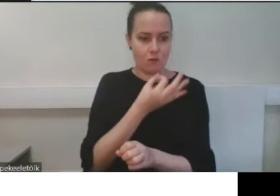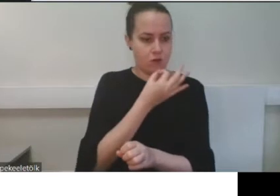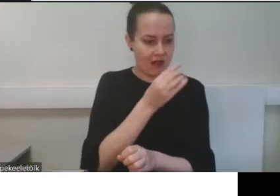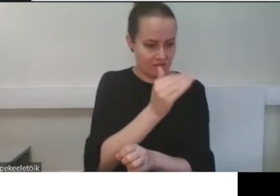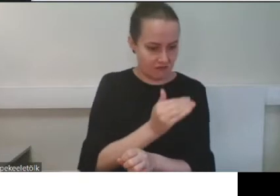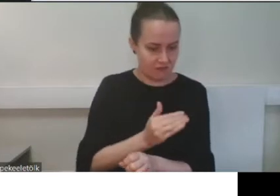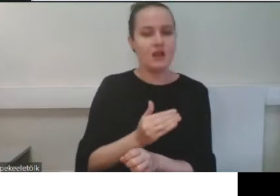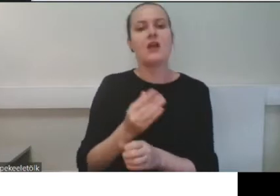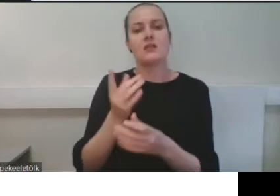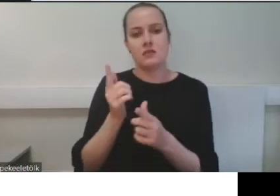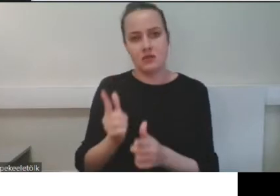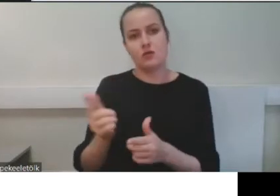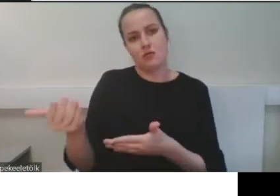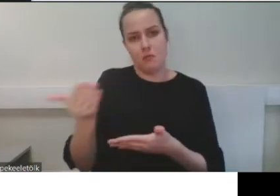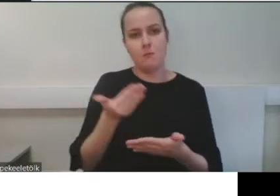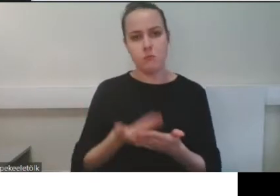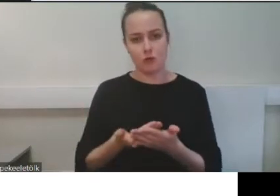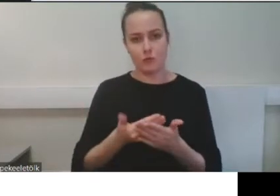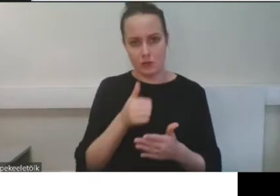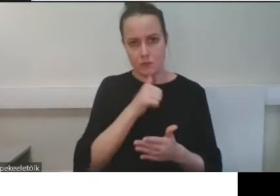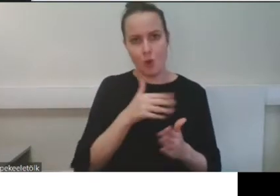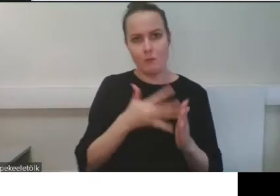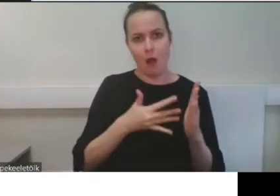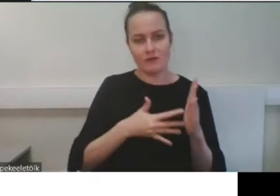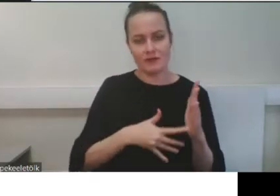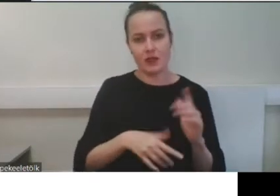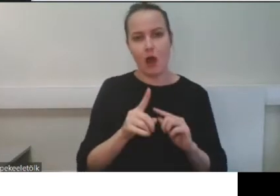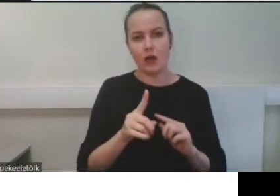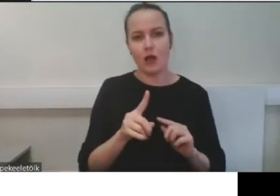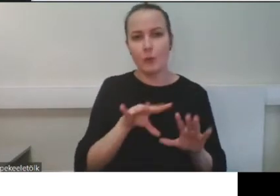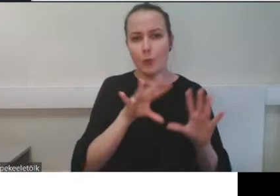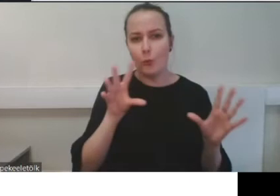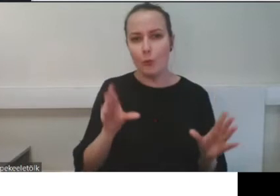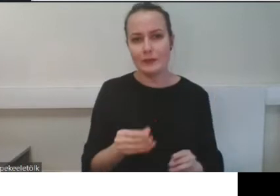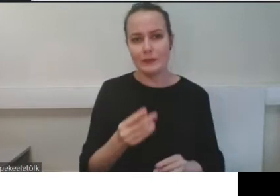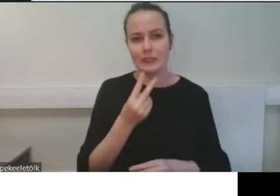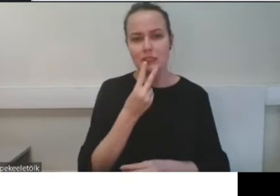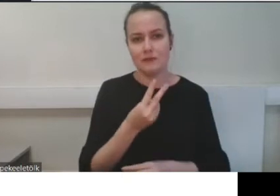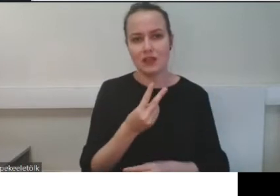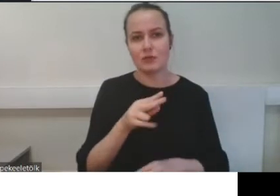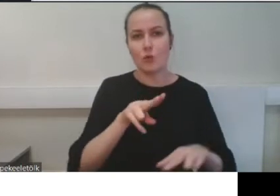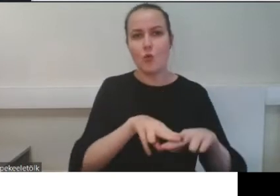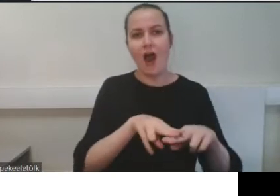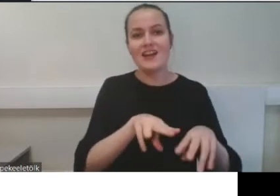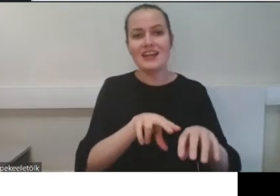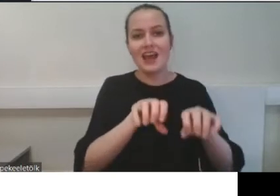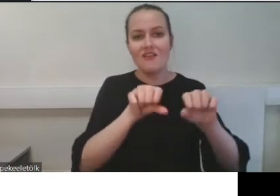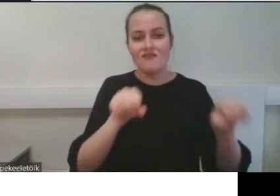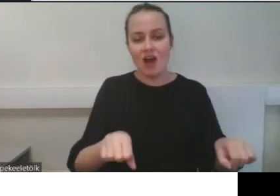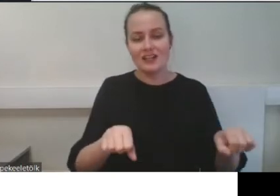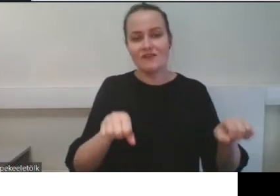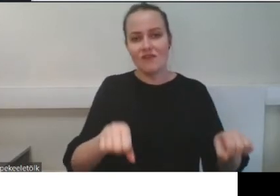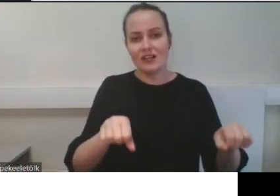on andmed kättesaadavad siis maakondlikus lõikes . natuke näitan ka pilte selle kohta , et kuidas saaks